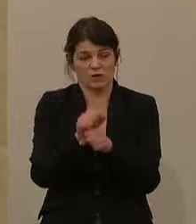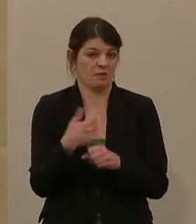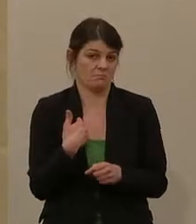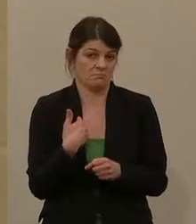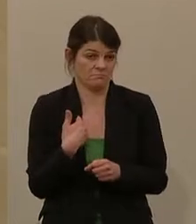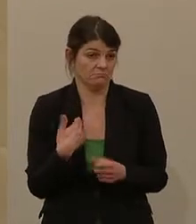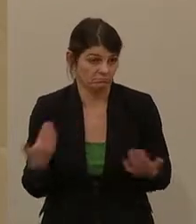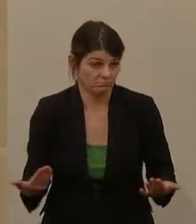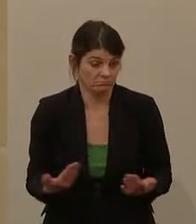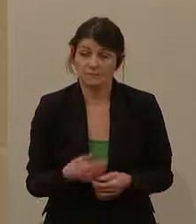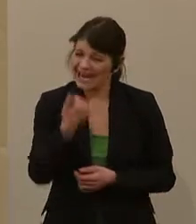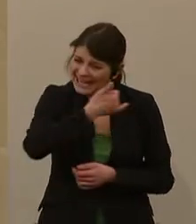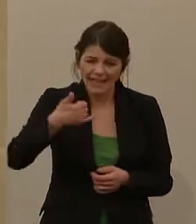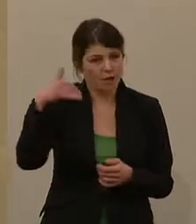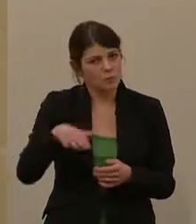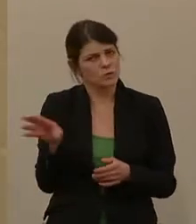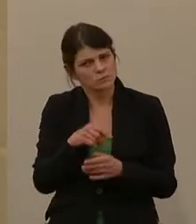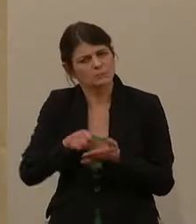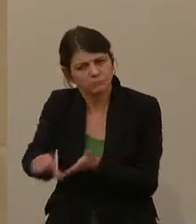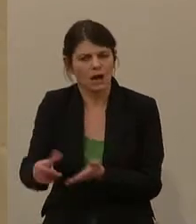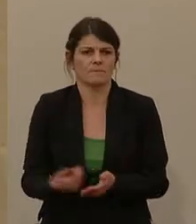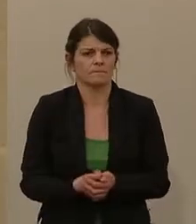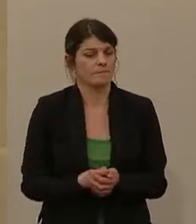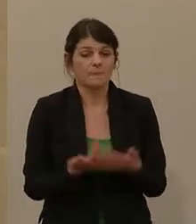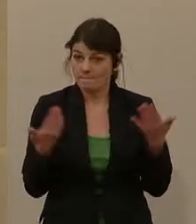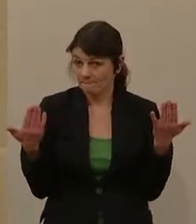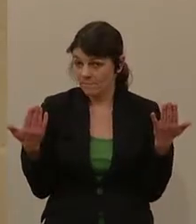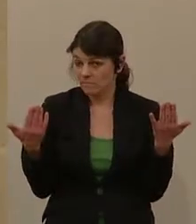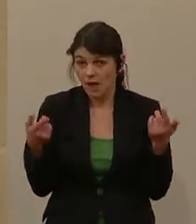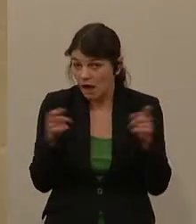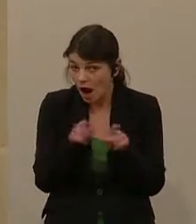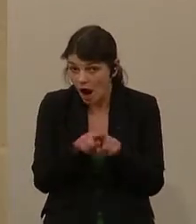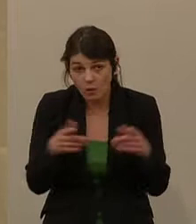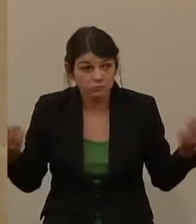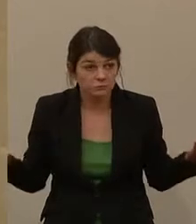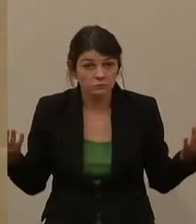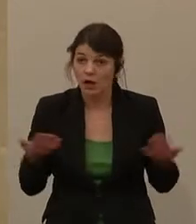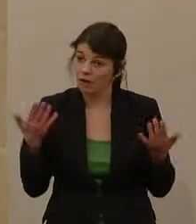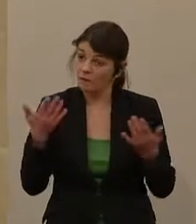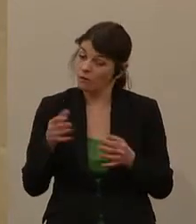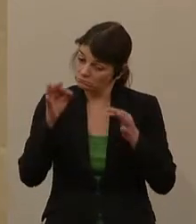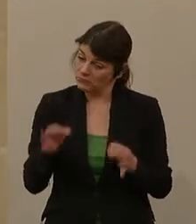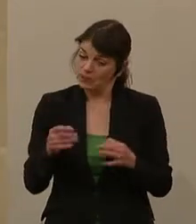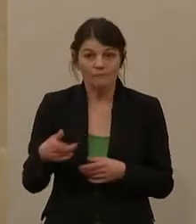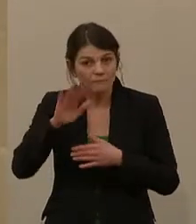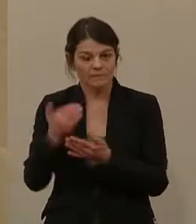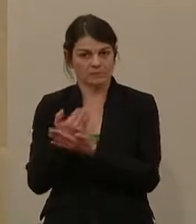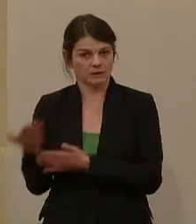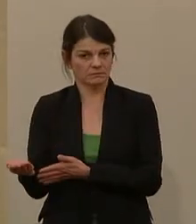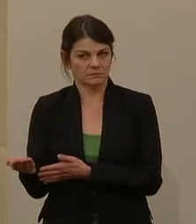leisten soll. Und das natürlich auch dort, wo die Wertschöpfung tatsächlich